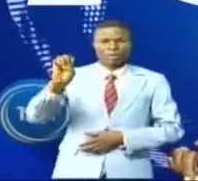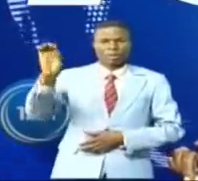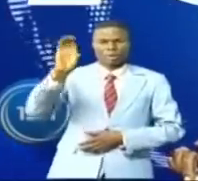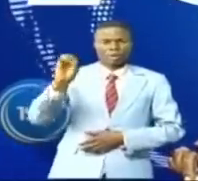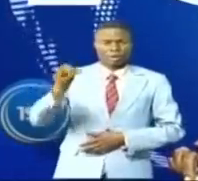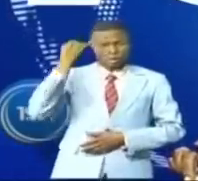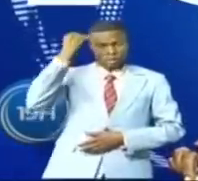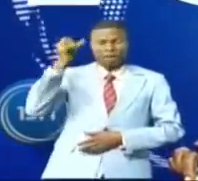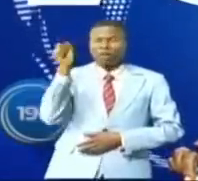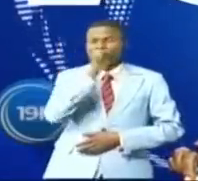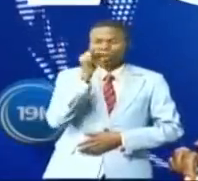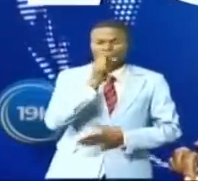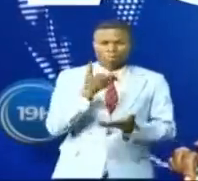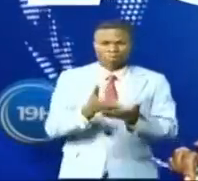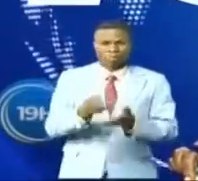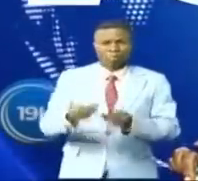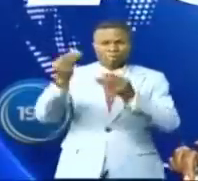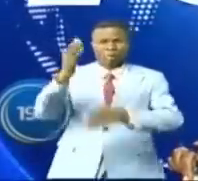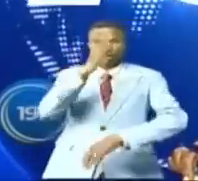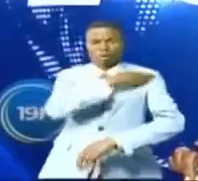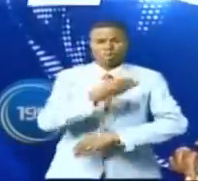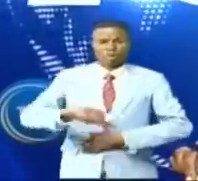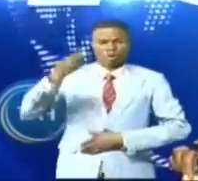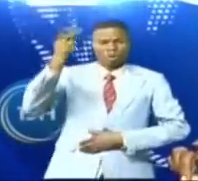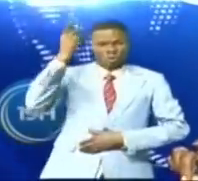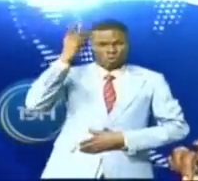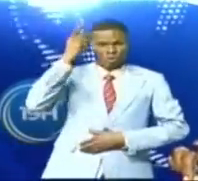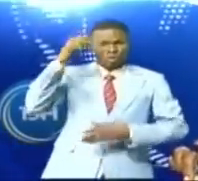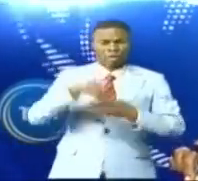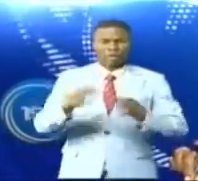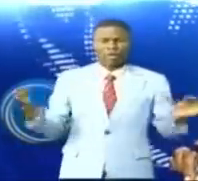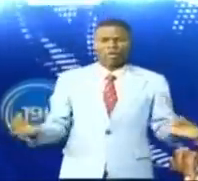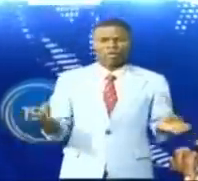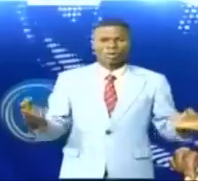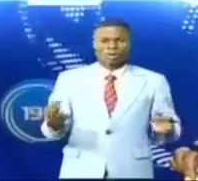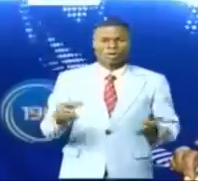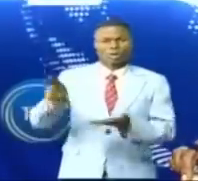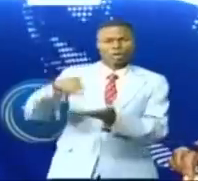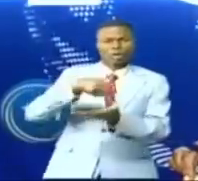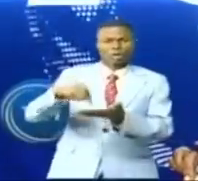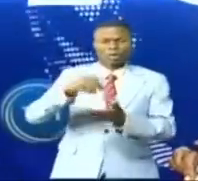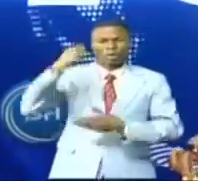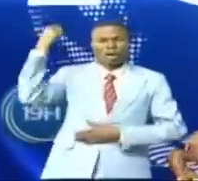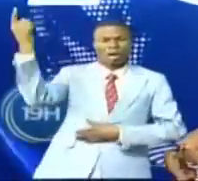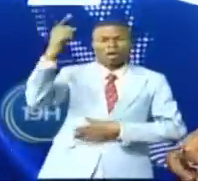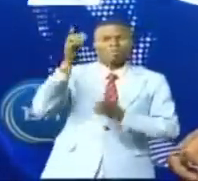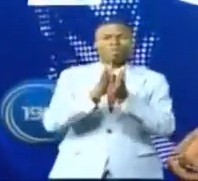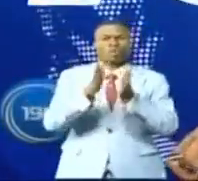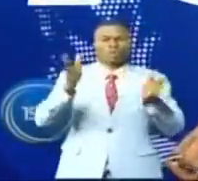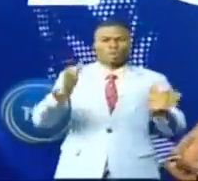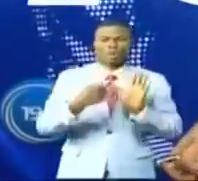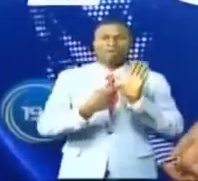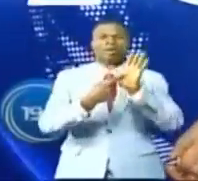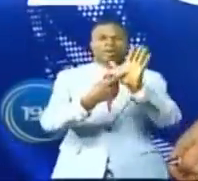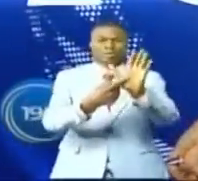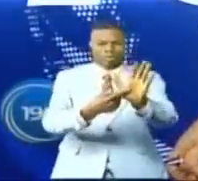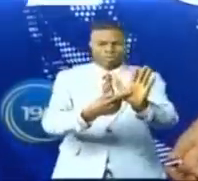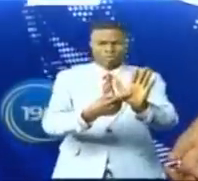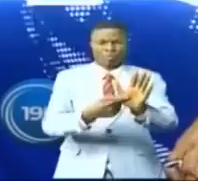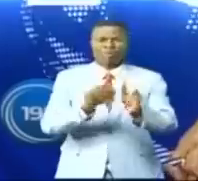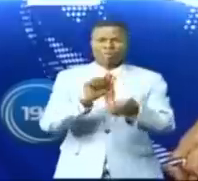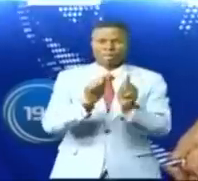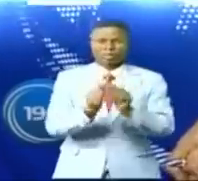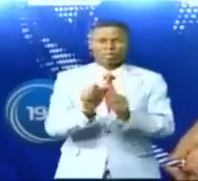cette musique ont été honorés à Kinshasa à travers le festival Rumba Mokilimo Bimba pour présenter ce qui